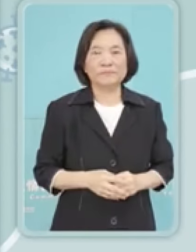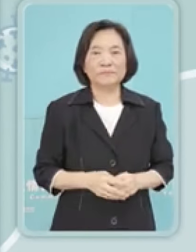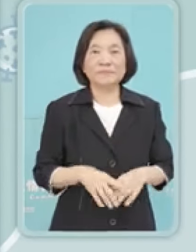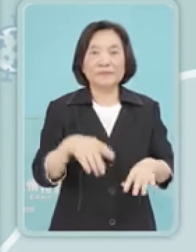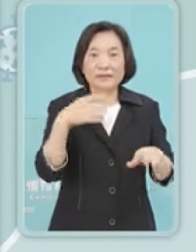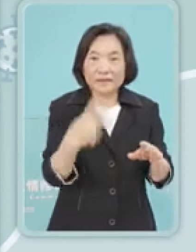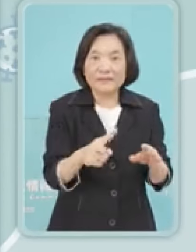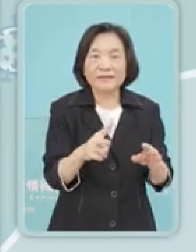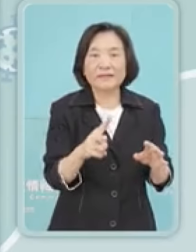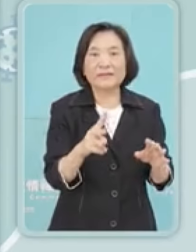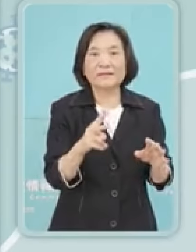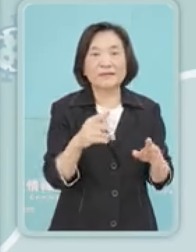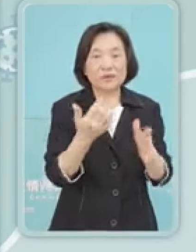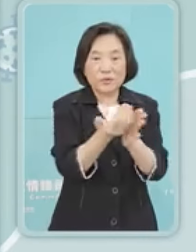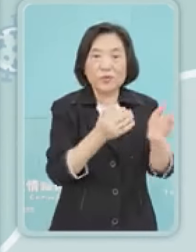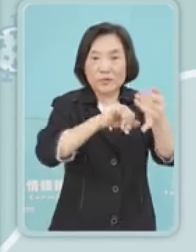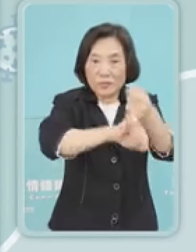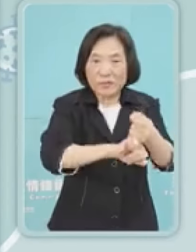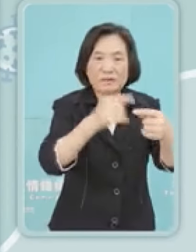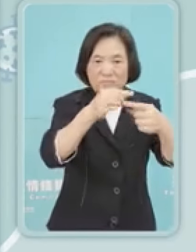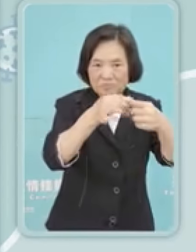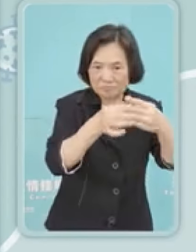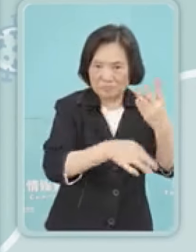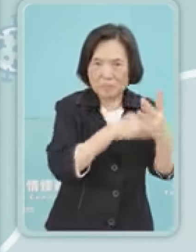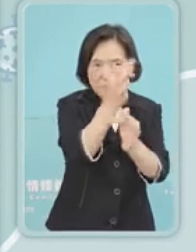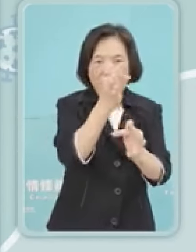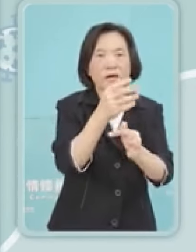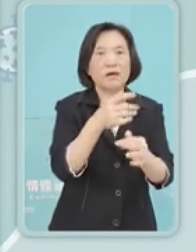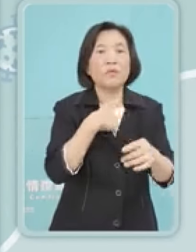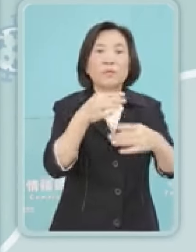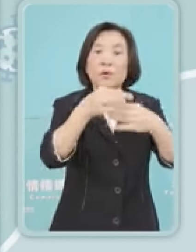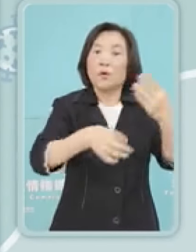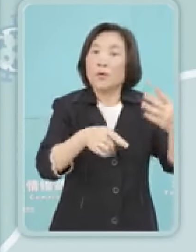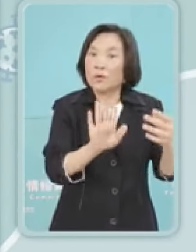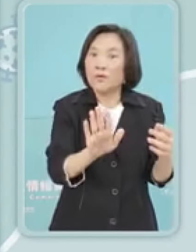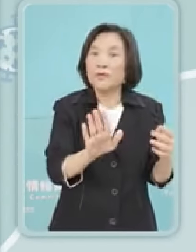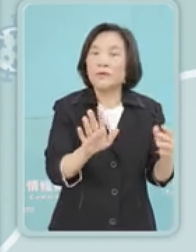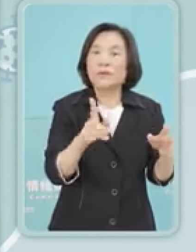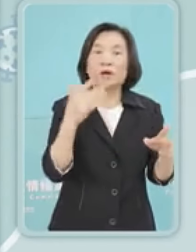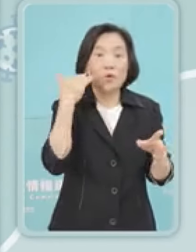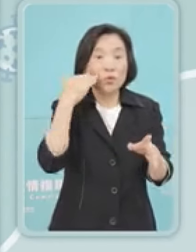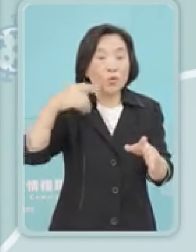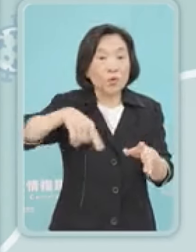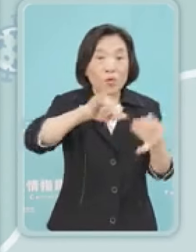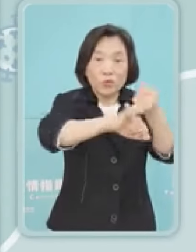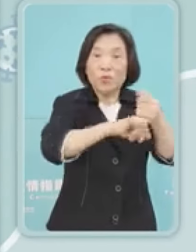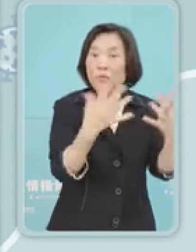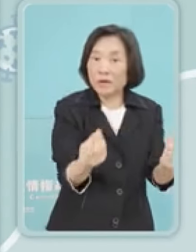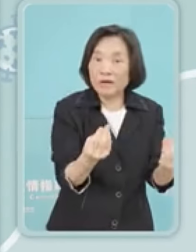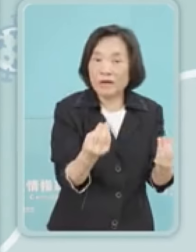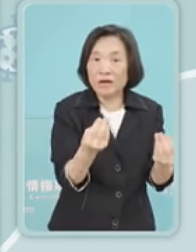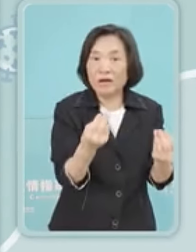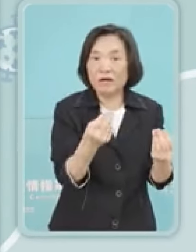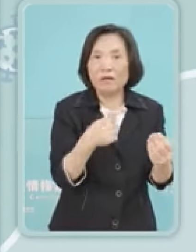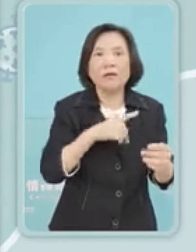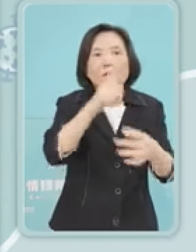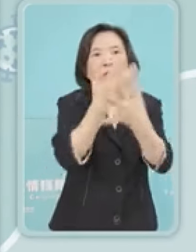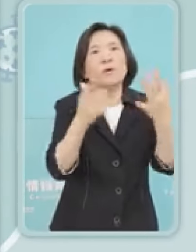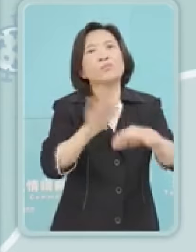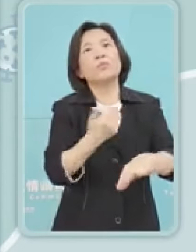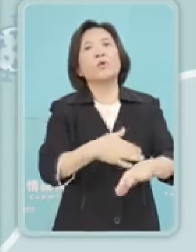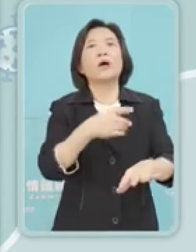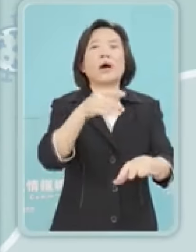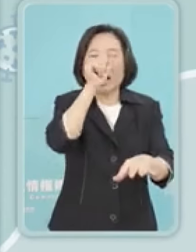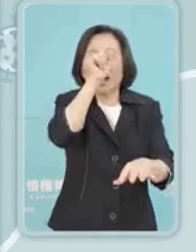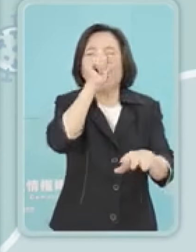加这个，让这个预约的制度更加的完整。我们现在规定是这样：如果你没有来预约，你说你不会上网，好，